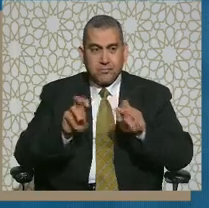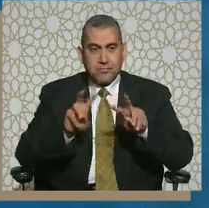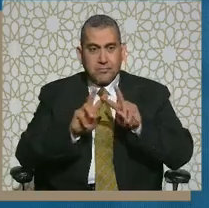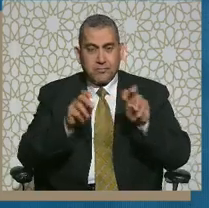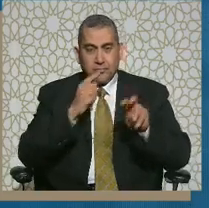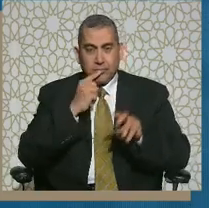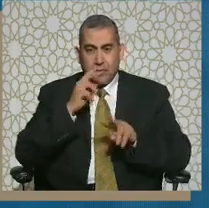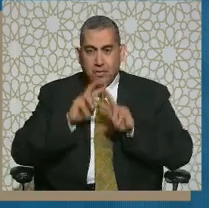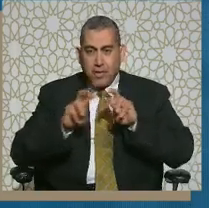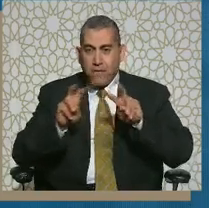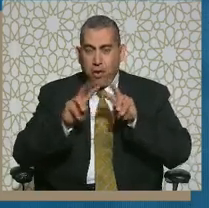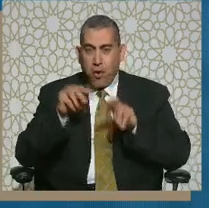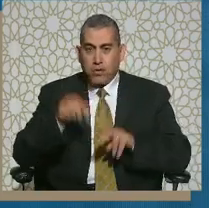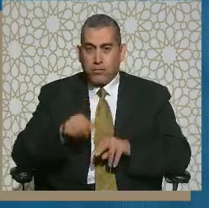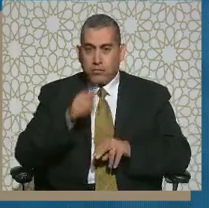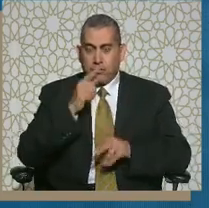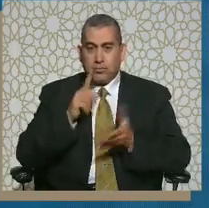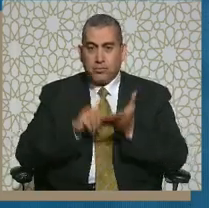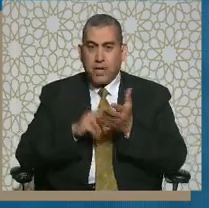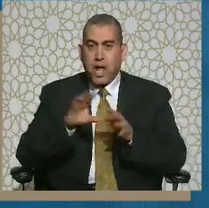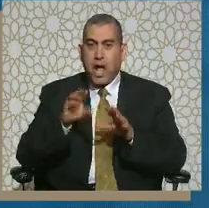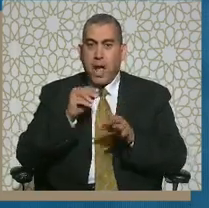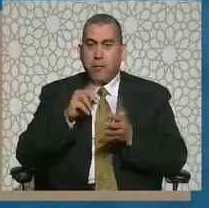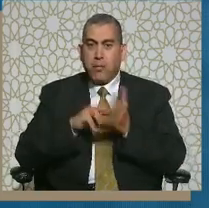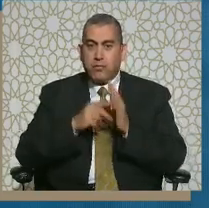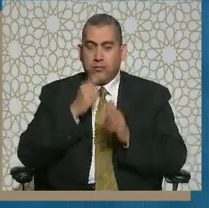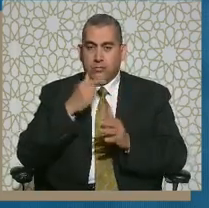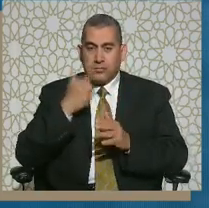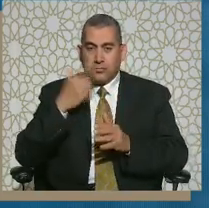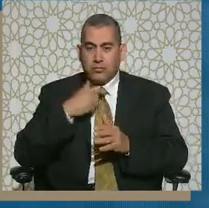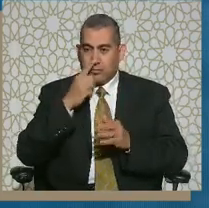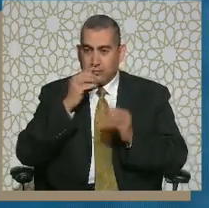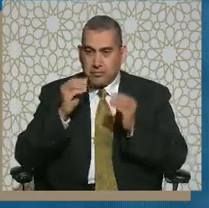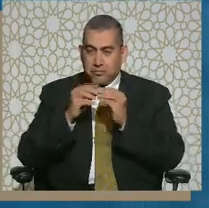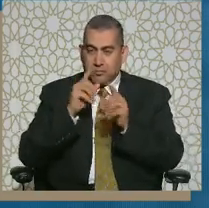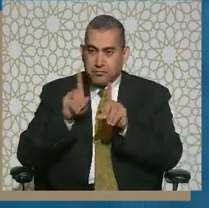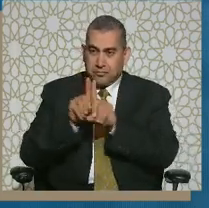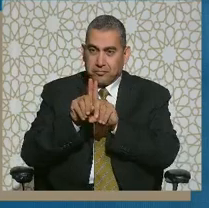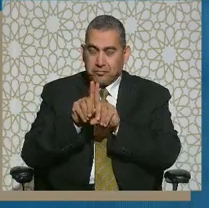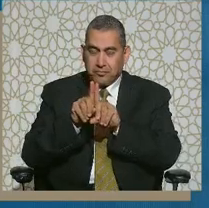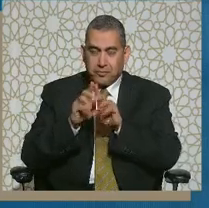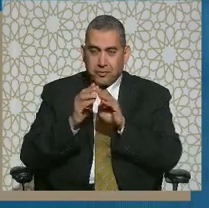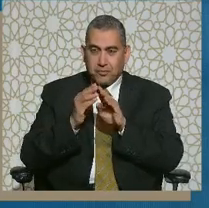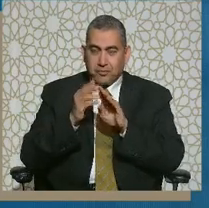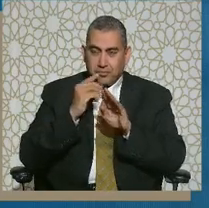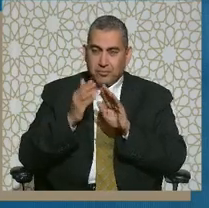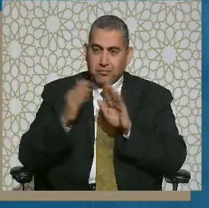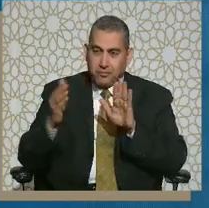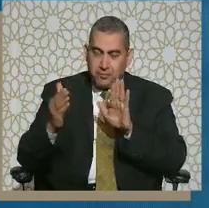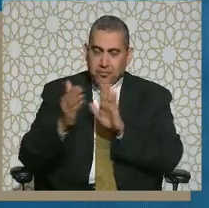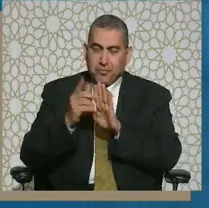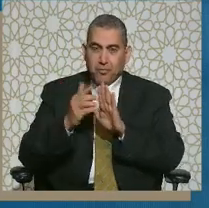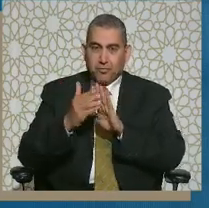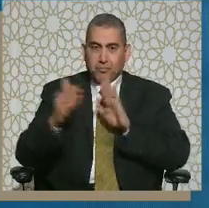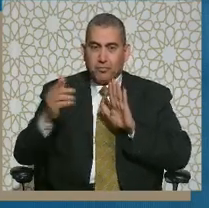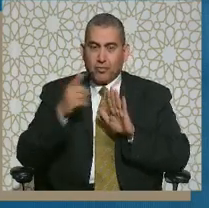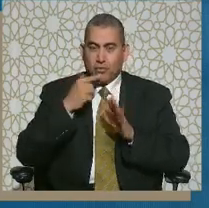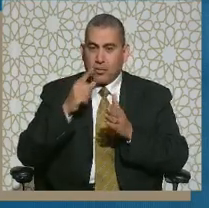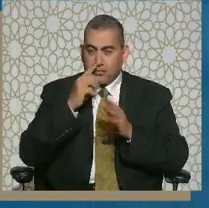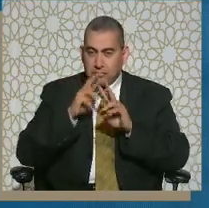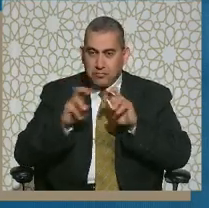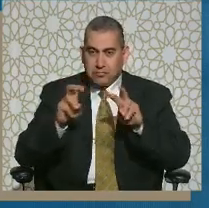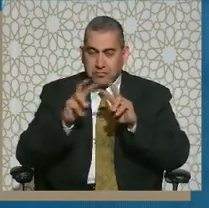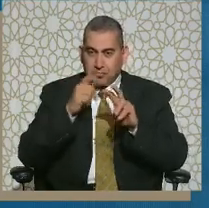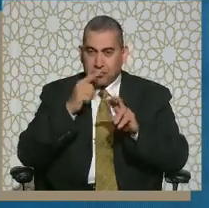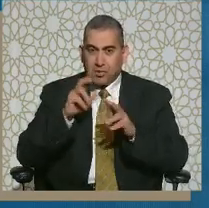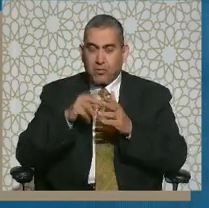التفقد ده بيعمل ايه بيذهب الانس لكن كمان التفقد بيهدد الوحشه